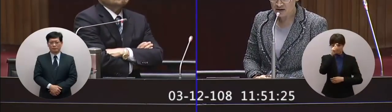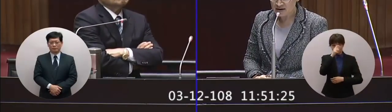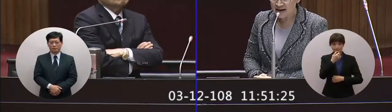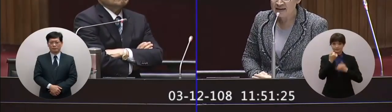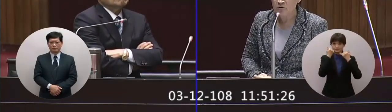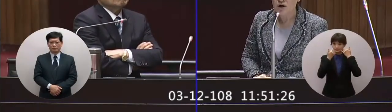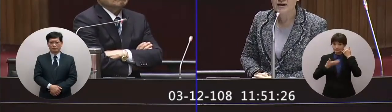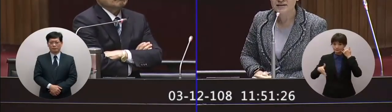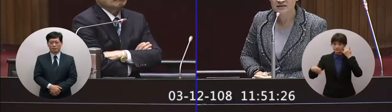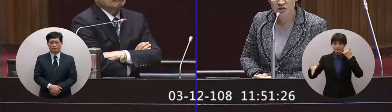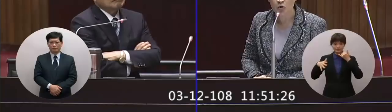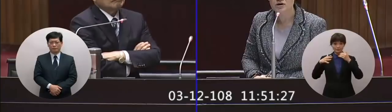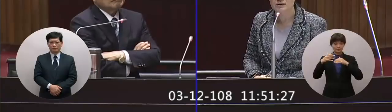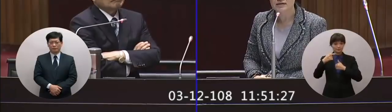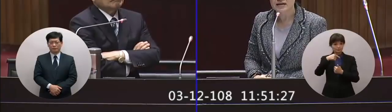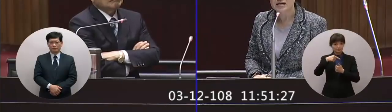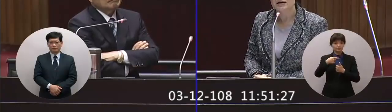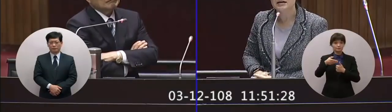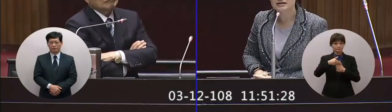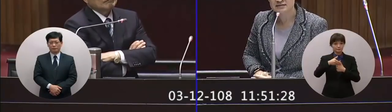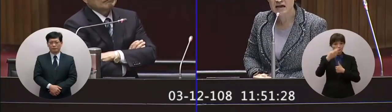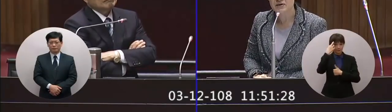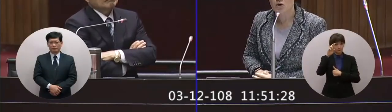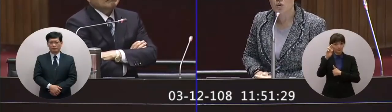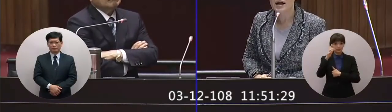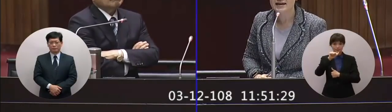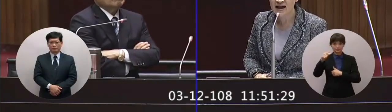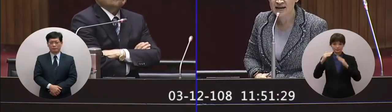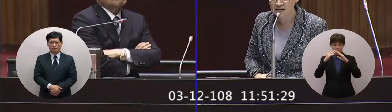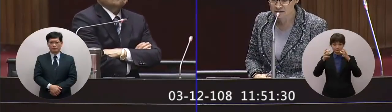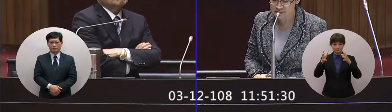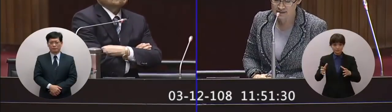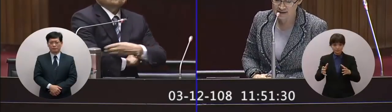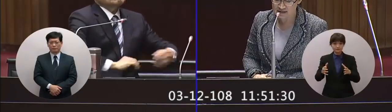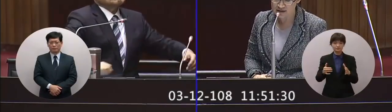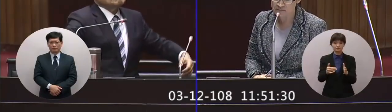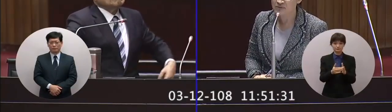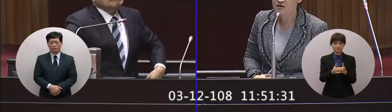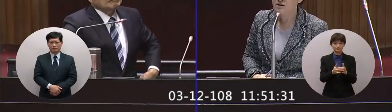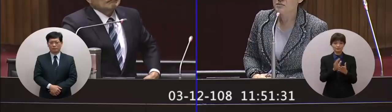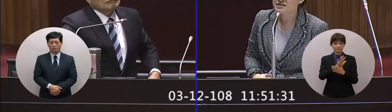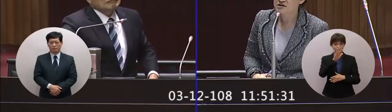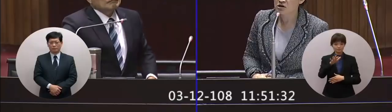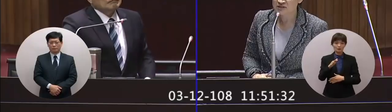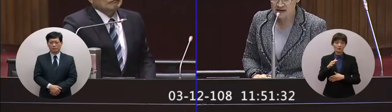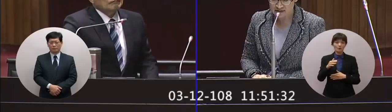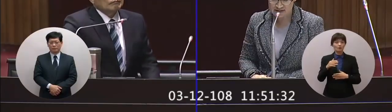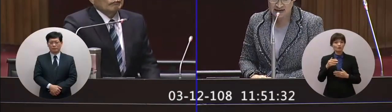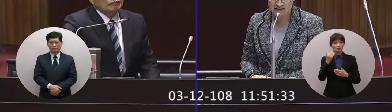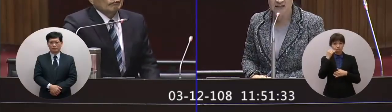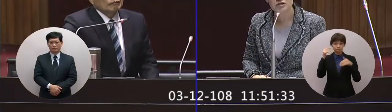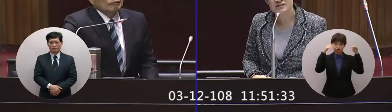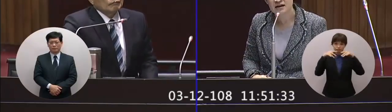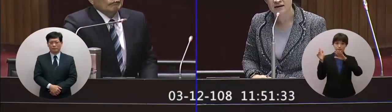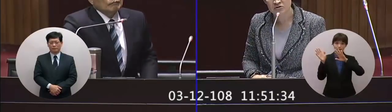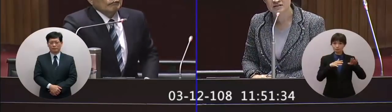馆，来给花莲的游客一个更代表花莲海洋特色的亮点。那么这个构想呢，